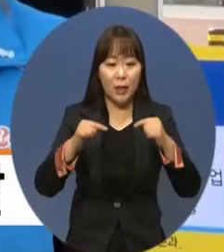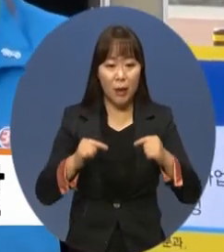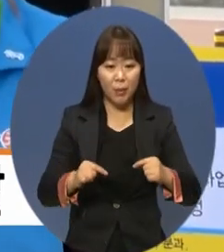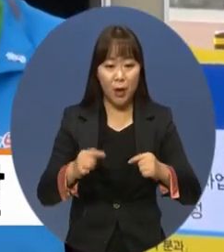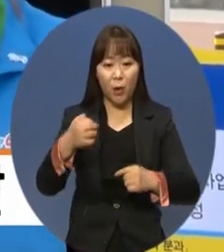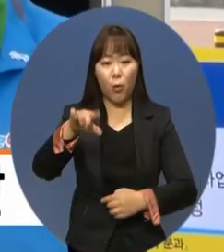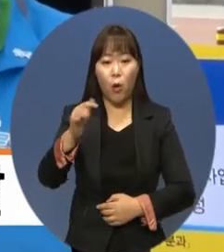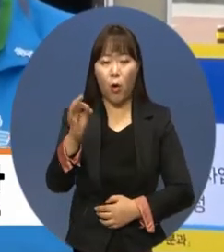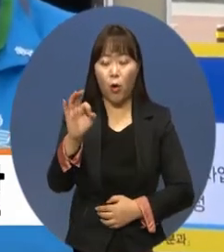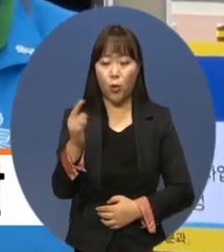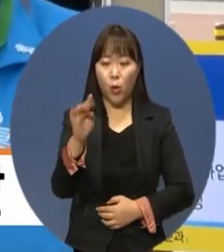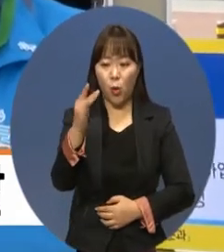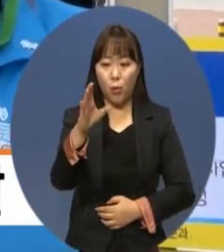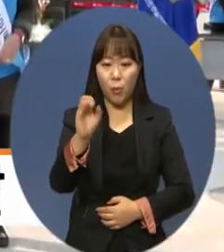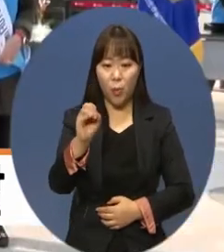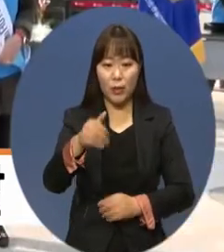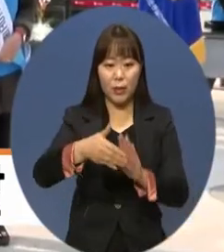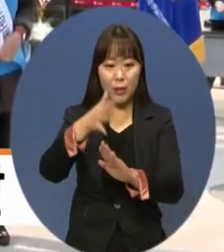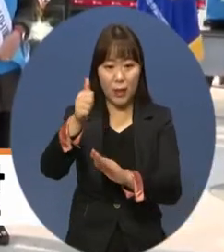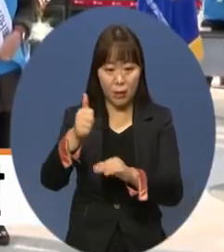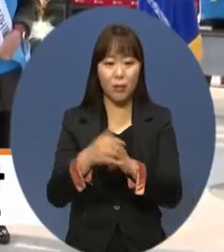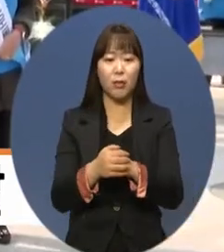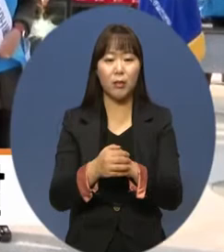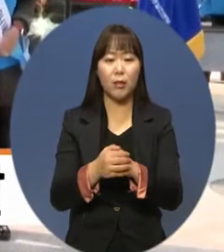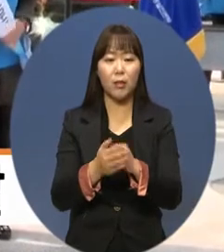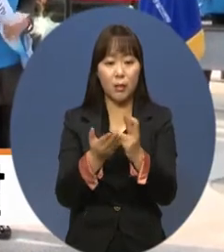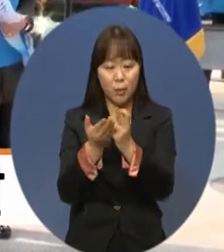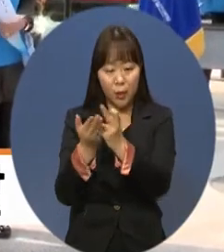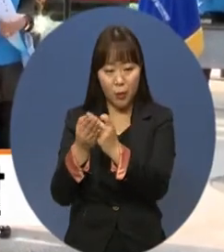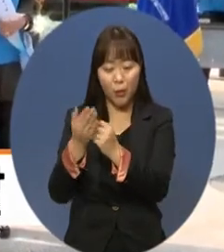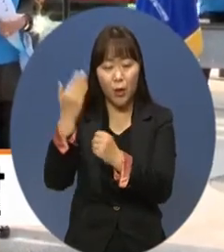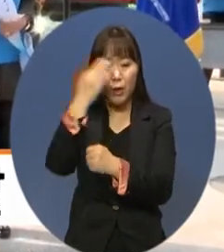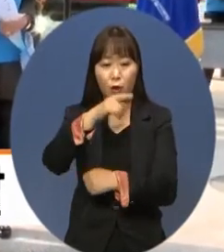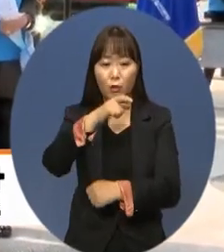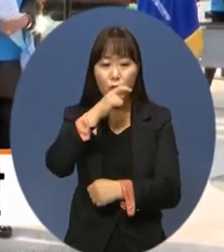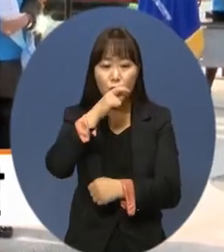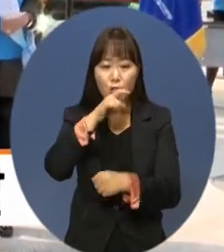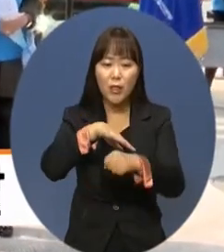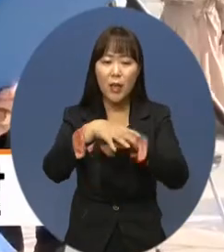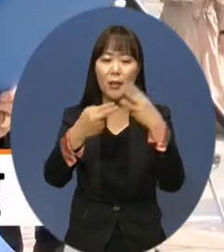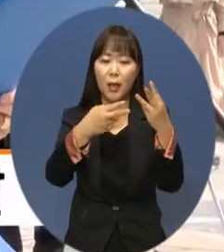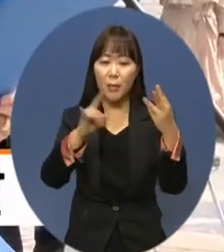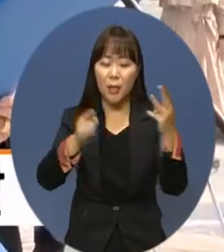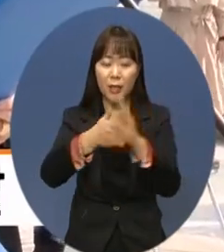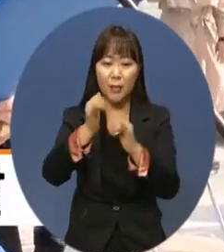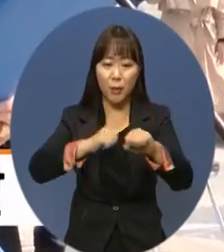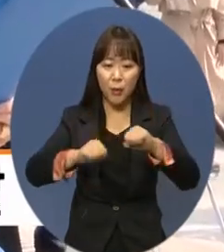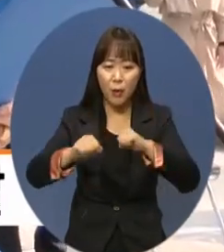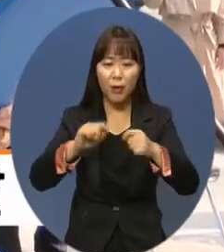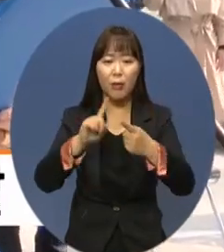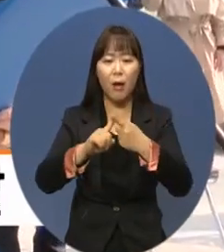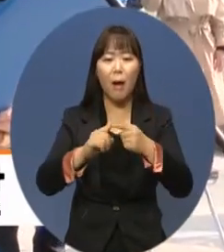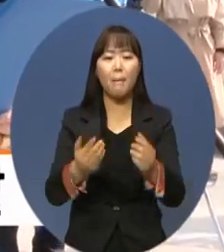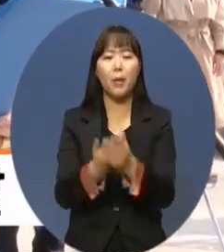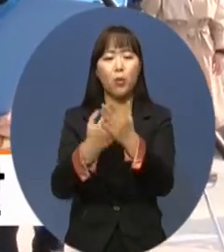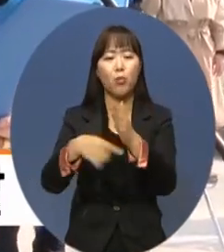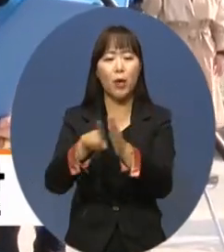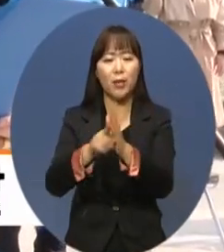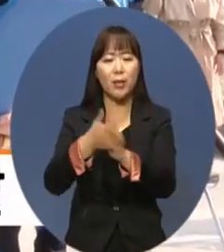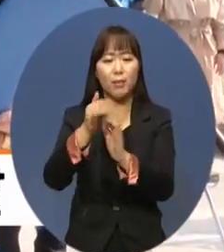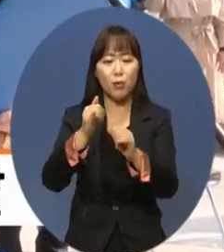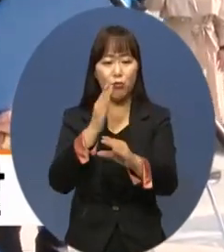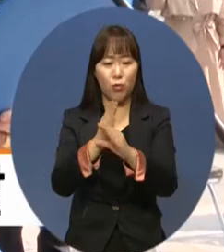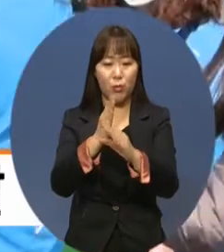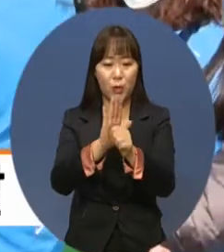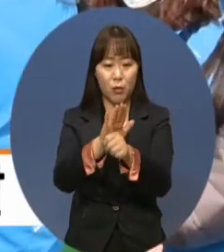권 오봉 여수 시장은 섬서 묘수 세계로 3대 시민운동의 새로운 여수 발전을 위한 시민 중심의 지원체계를